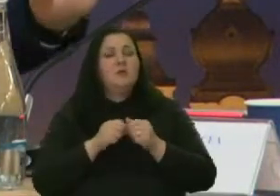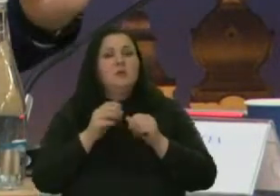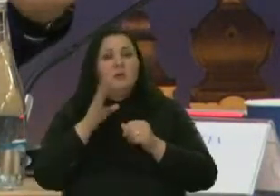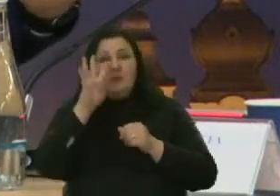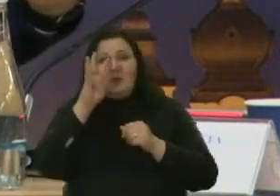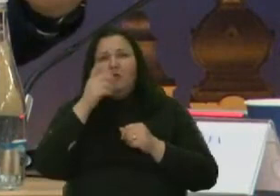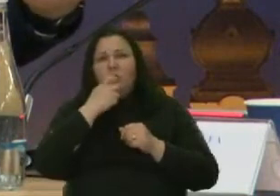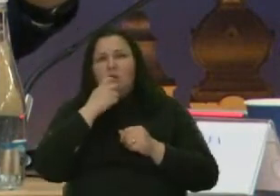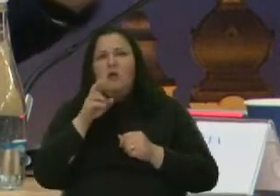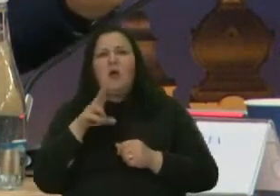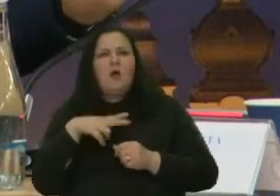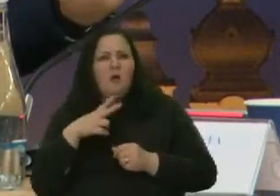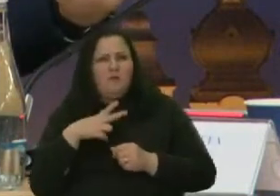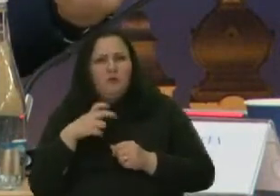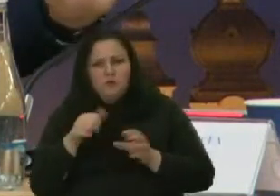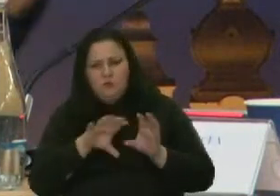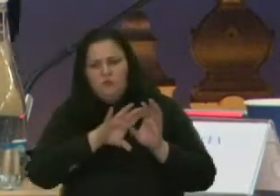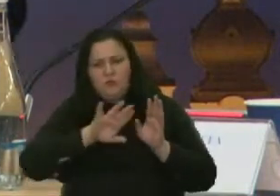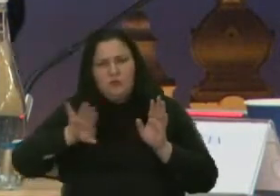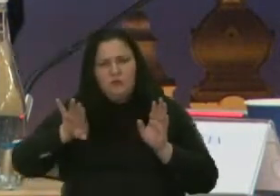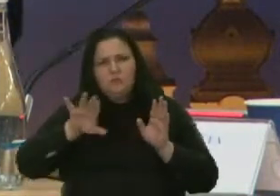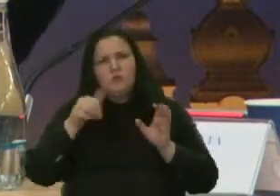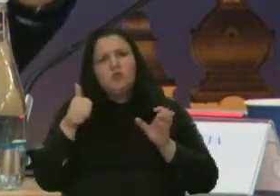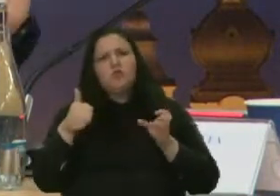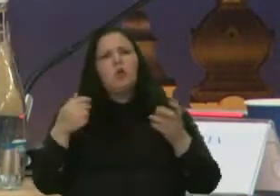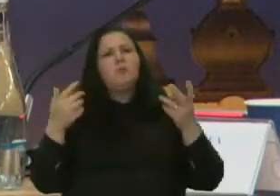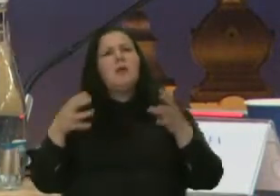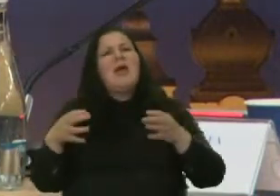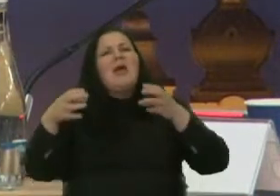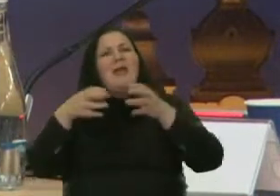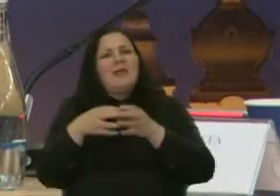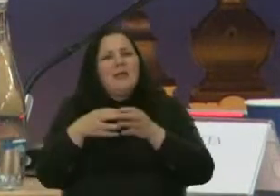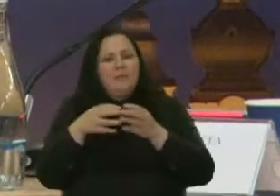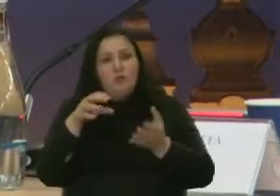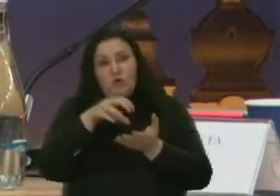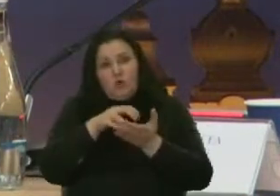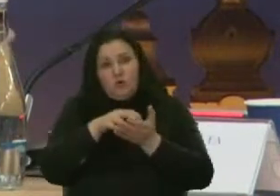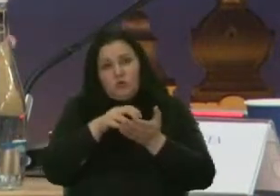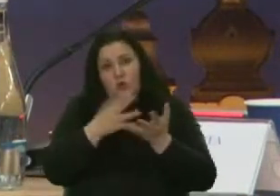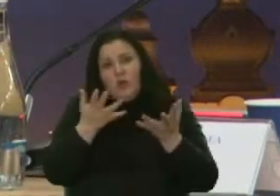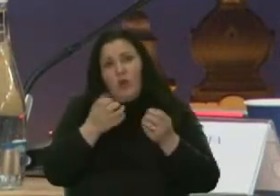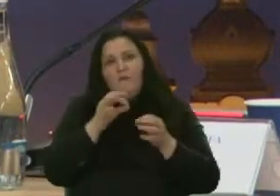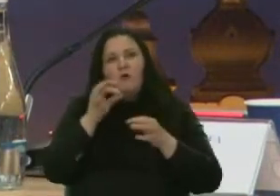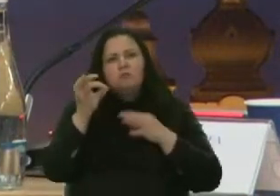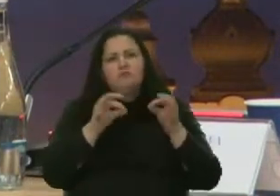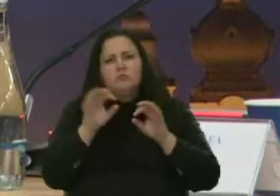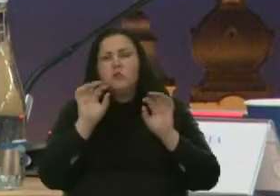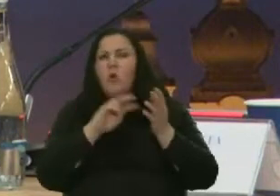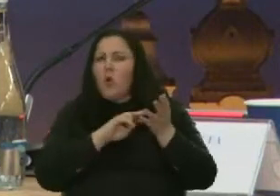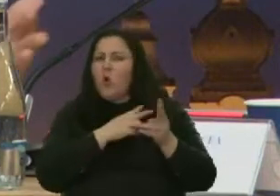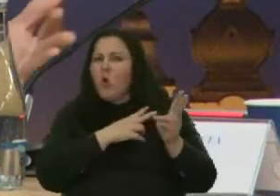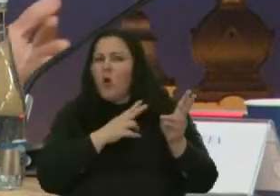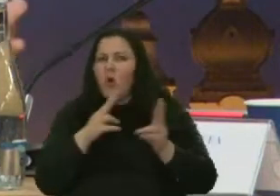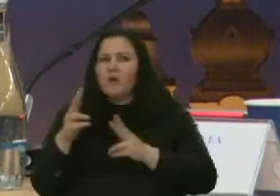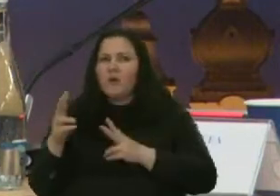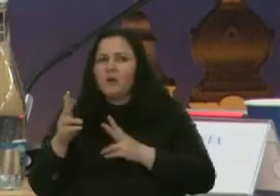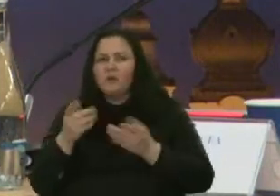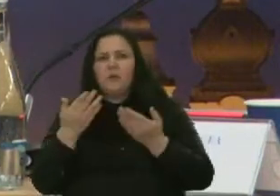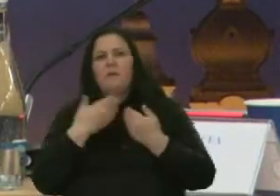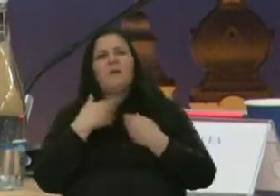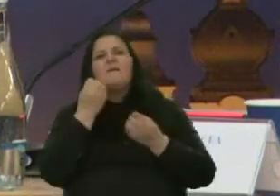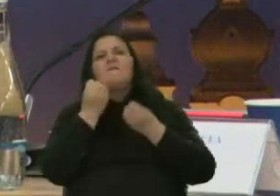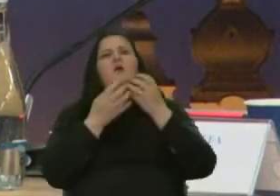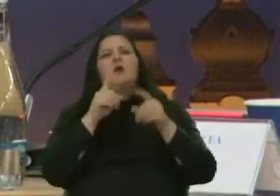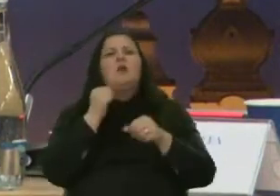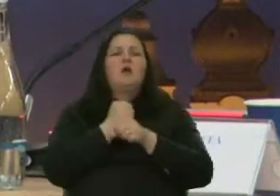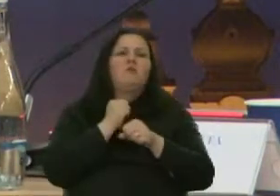ce patru ani ați fost într o tabără într o zonă în care eu cred că ați procedat corect că n am argumente să spun că n ați procedat corect că n am primit nicio informație